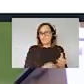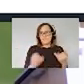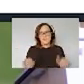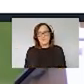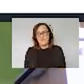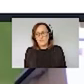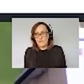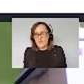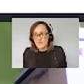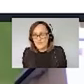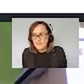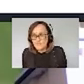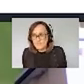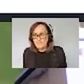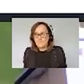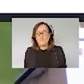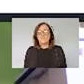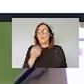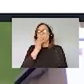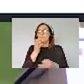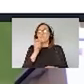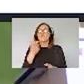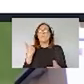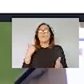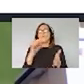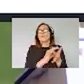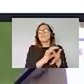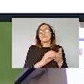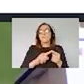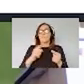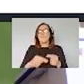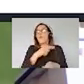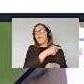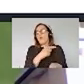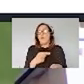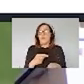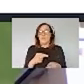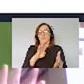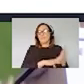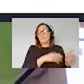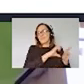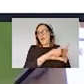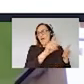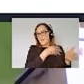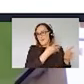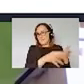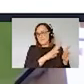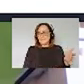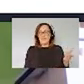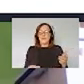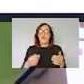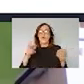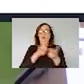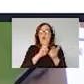Co Państwo rysowali? Pyta Pani Anna, co Państwo rysowaliście po tablicach, czyli najpierw były